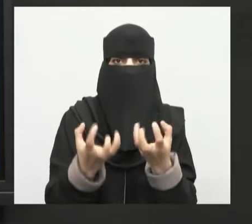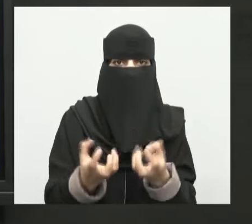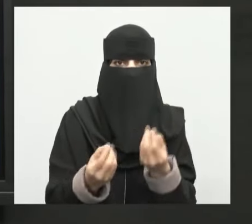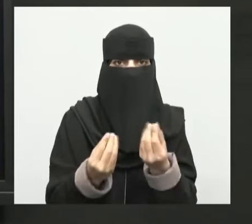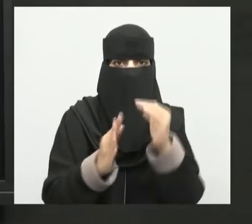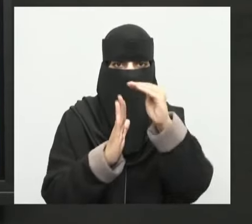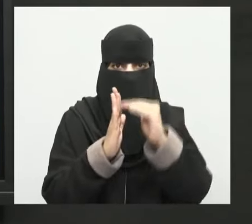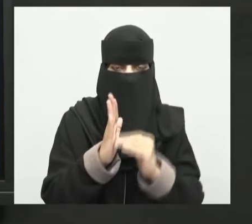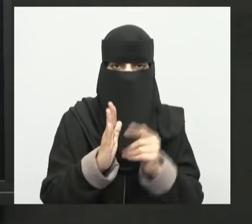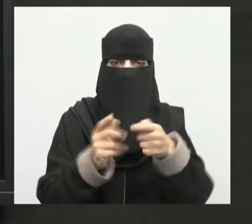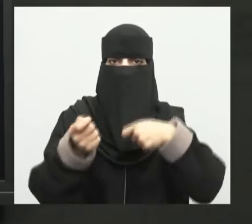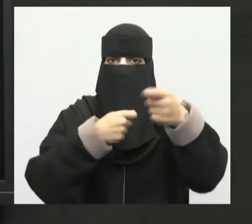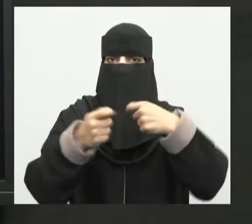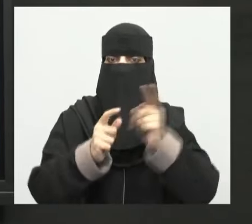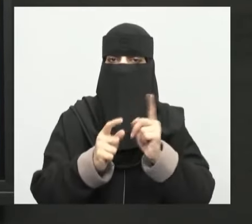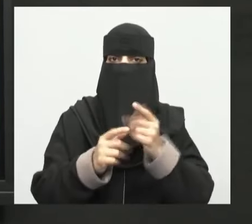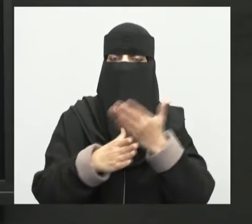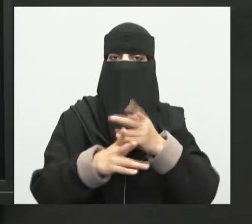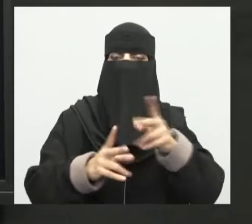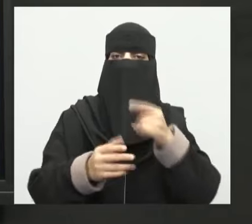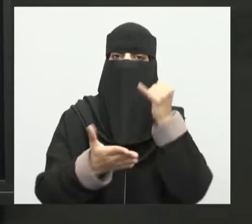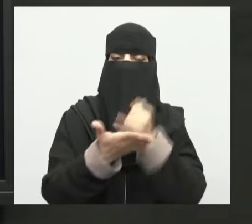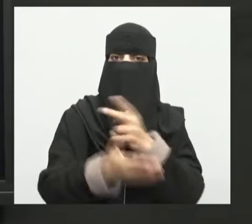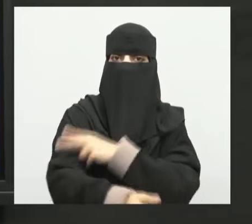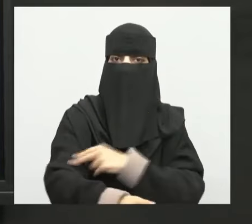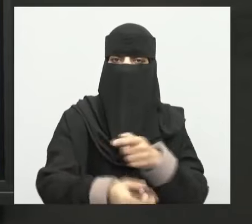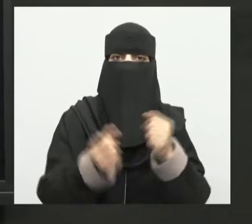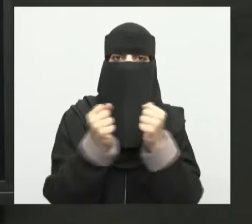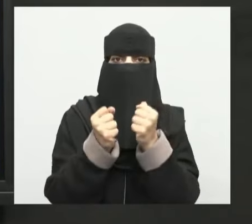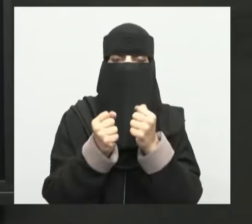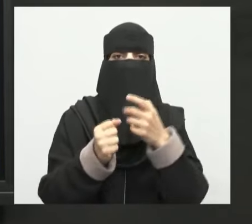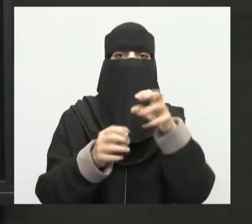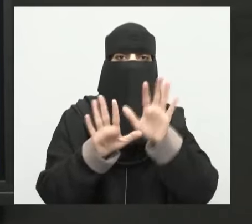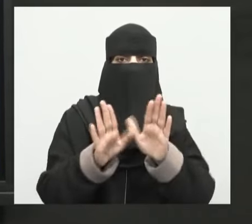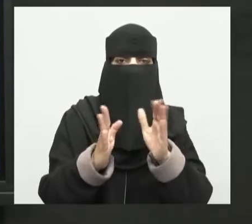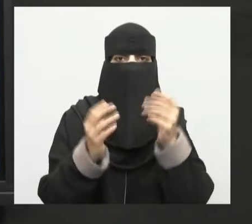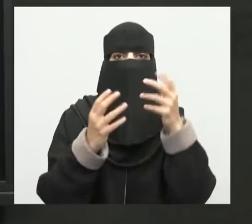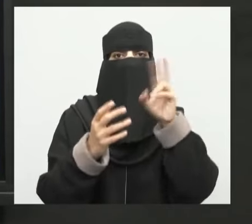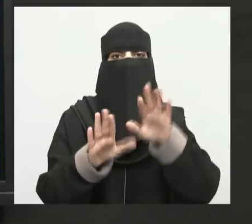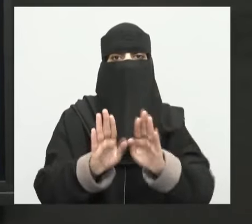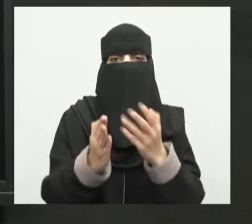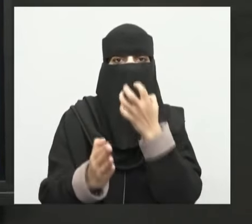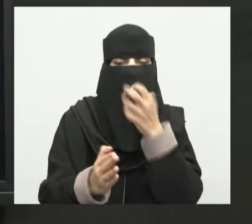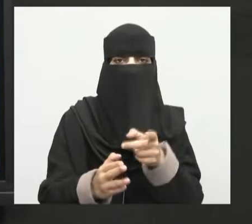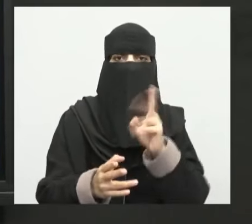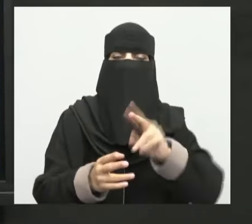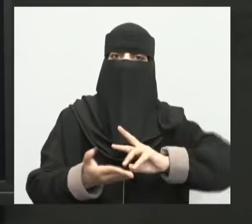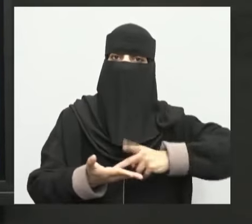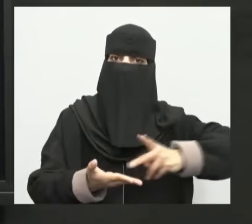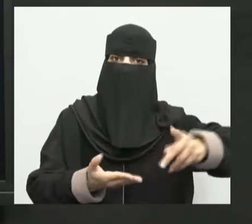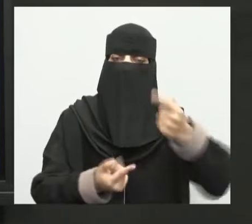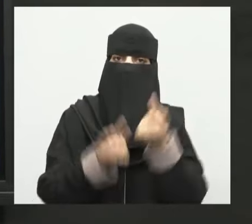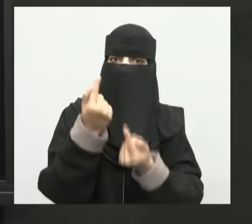مكلفه اقتصاديا لانها لا تعتمد على وسائل التبريد والتدفئه تنوع المحصولات الزراعيه فيها